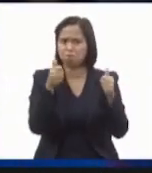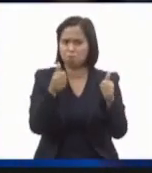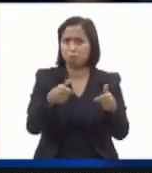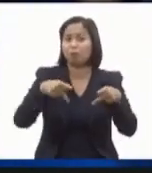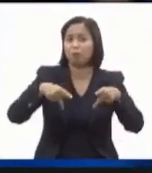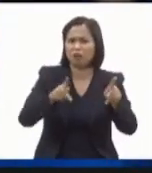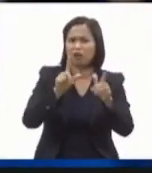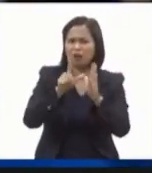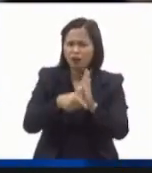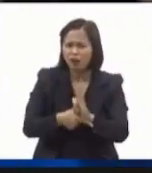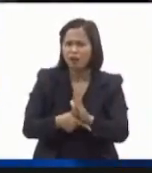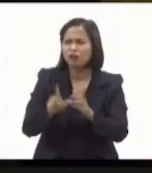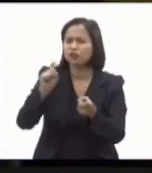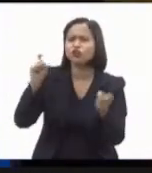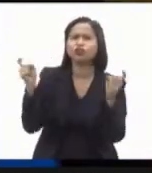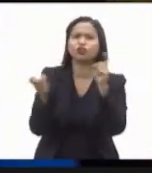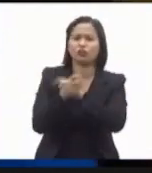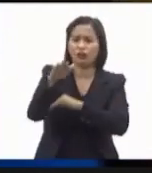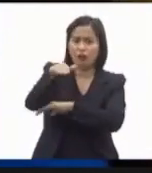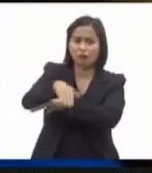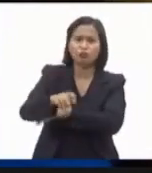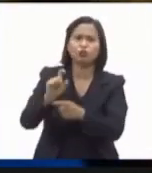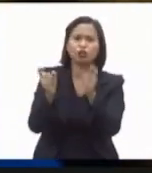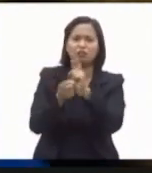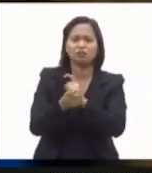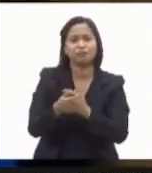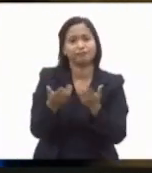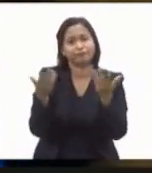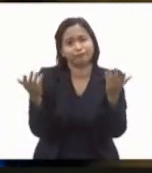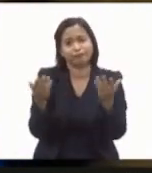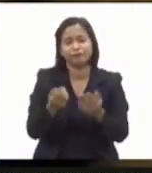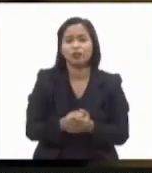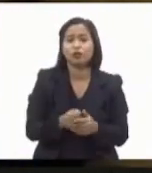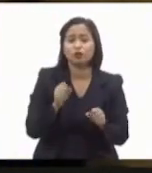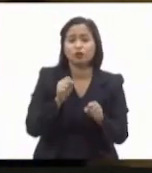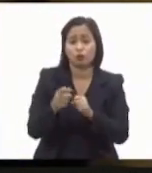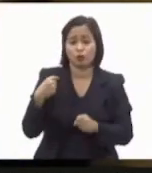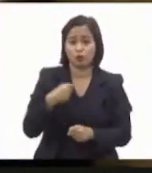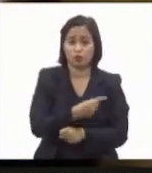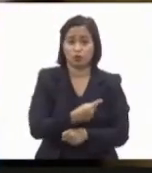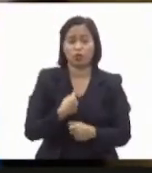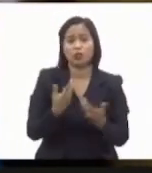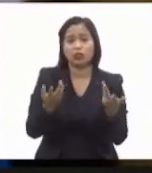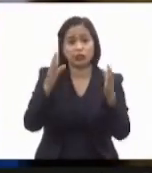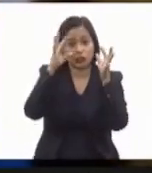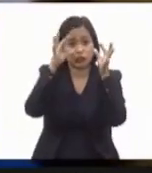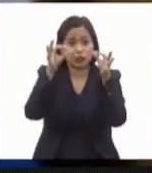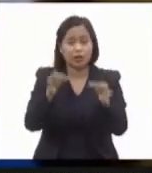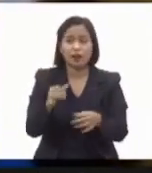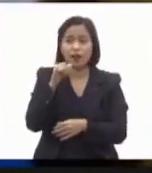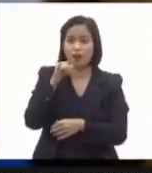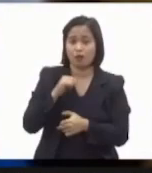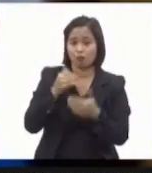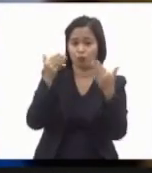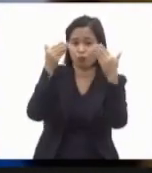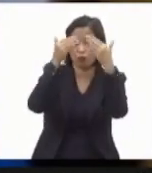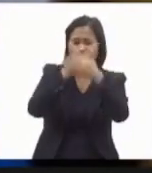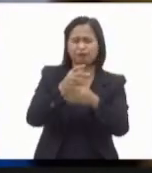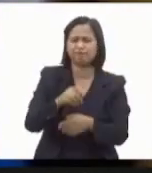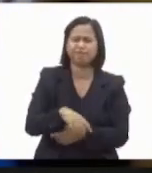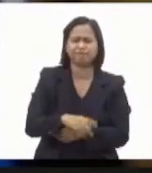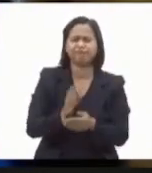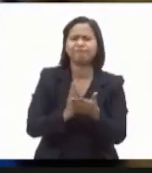Pagkatapos binawi nung hapon. Well, nag-decide kami ni Yorme kagabi na huwag na